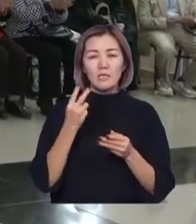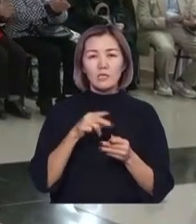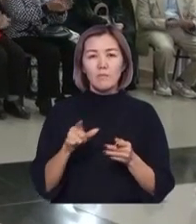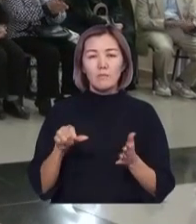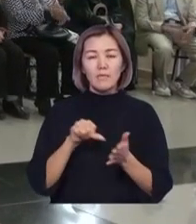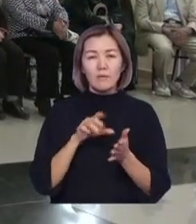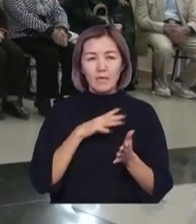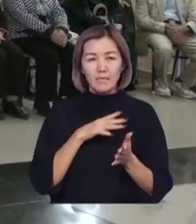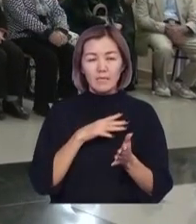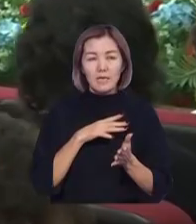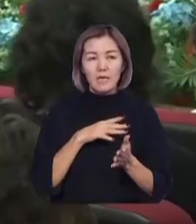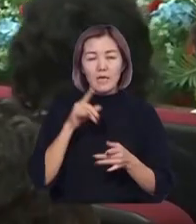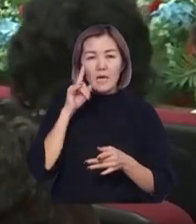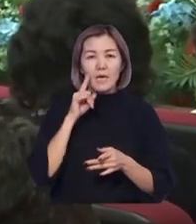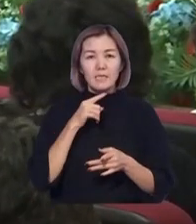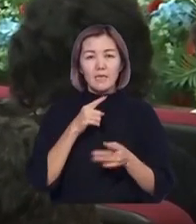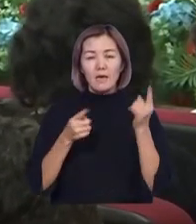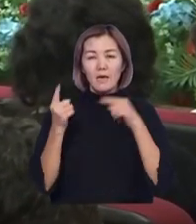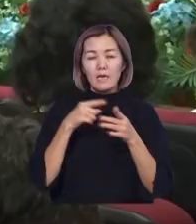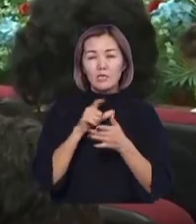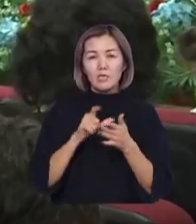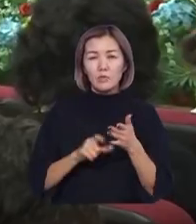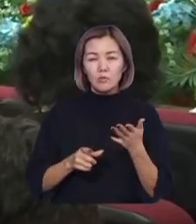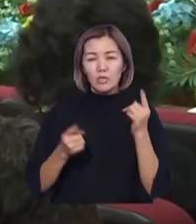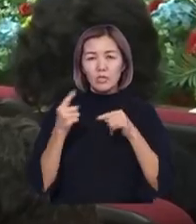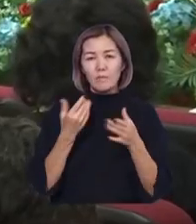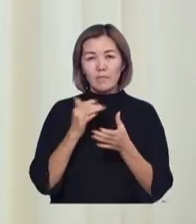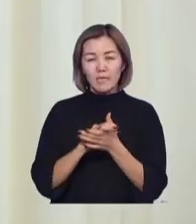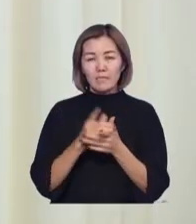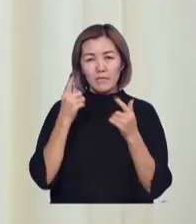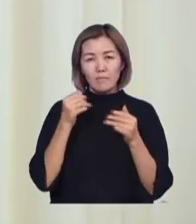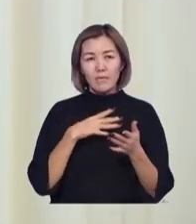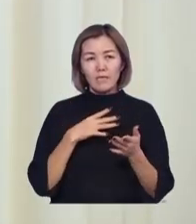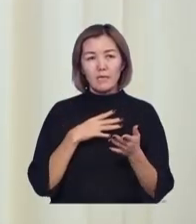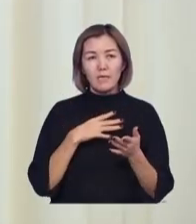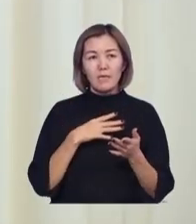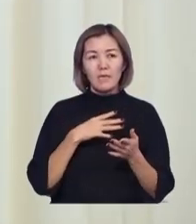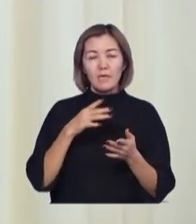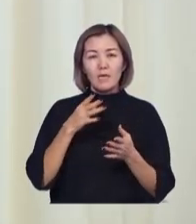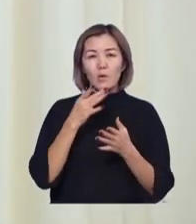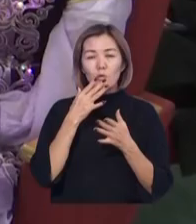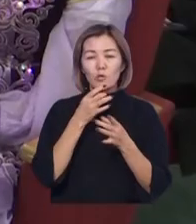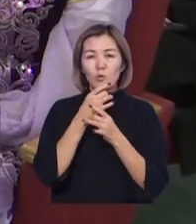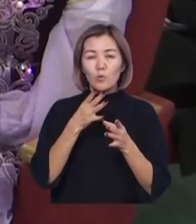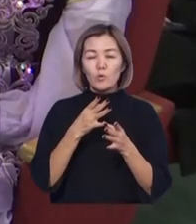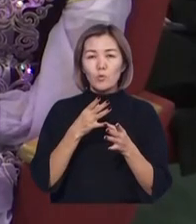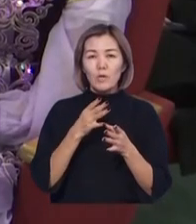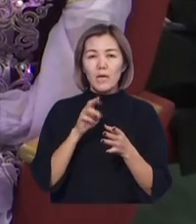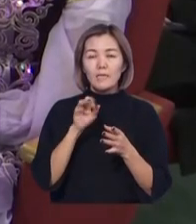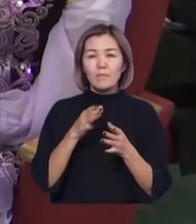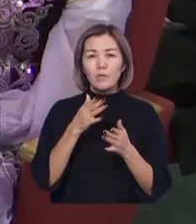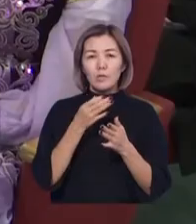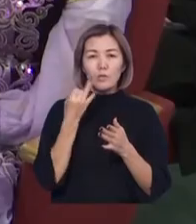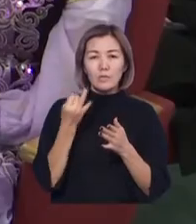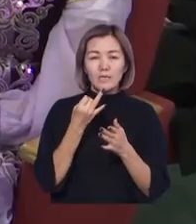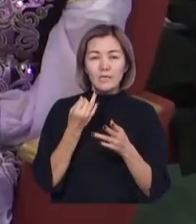үміткер қатысты. Олар қазақ ақын жазушыларының шығармашылығымен жақын таныс екенін көрсетті. Ұлттық мәдениет пен әдебиетке қызығатын ұл-қыздар